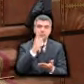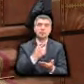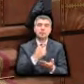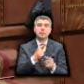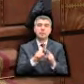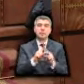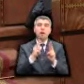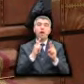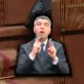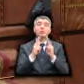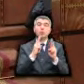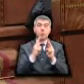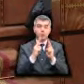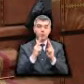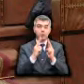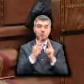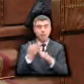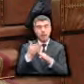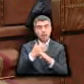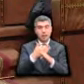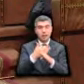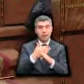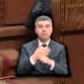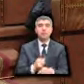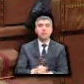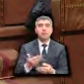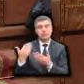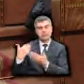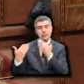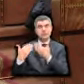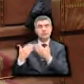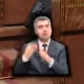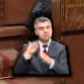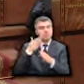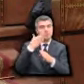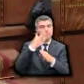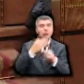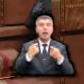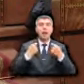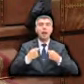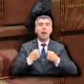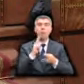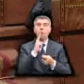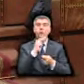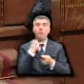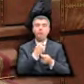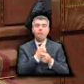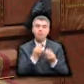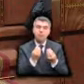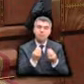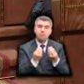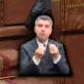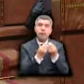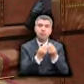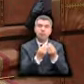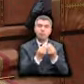طريق السيار. كانت عندنا مناسبة فاش كنا في الزيارة اللي ترأس السيد رئيس الحكومة، تكلمنا في هذا الموضوع. دابا